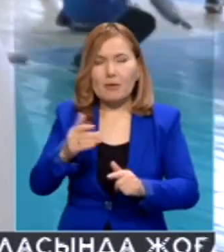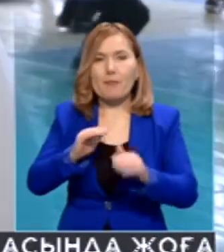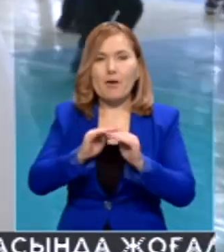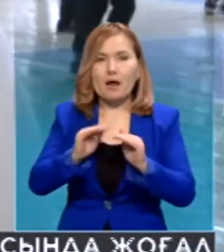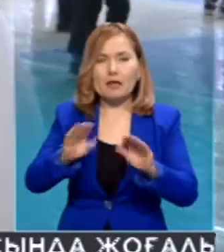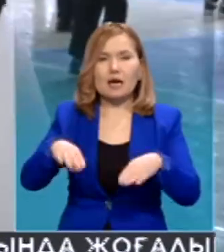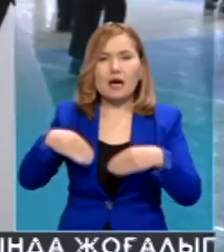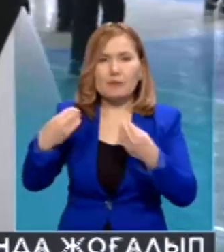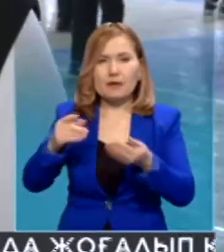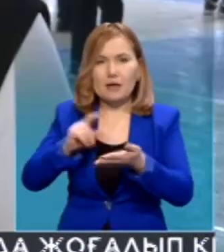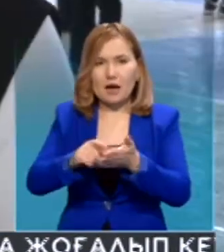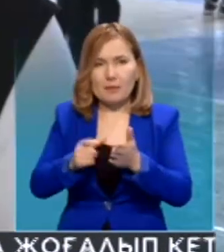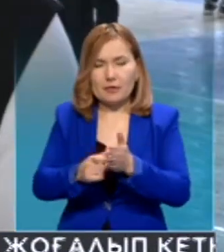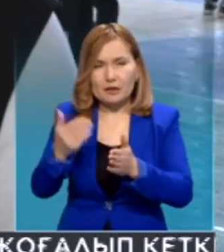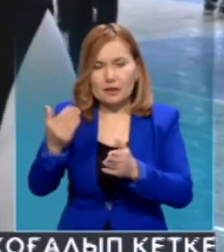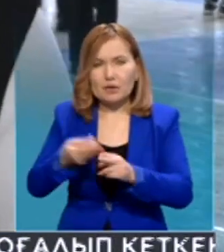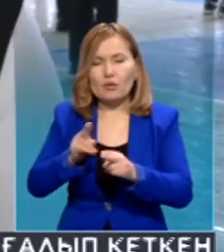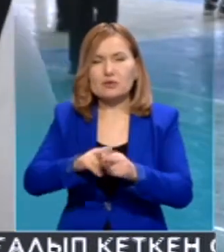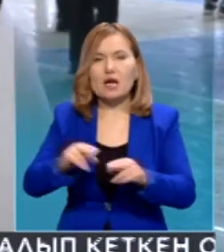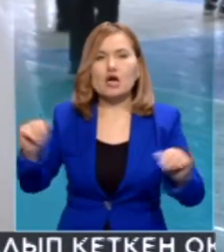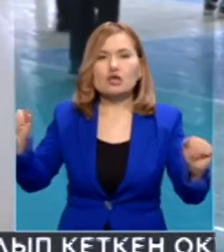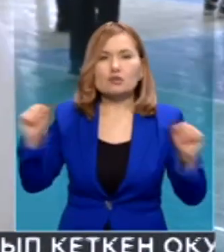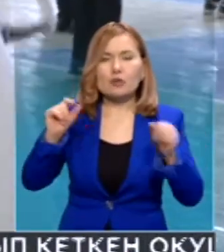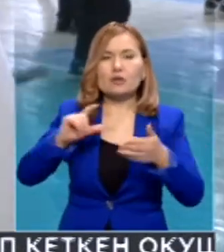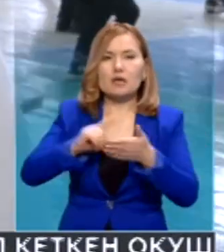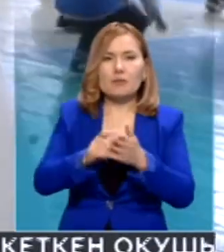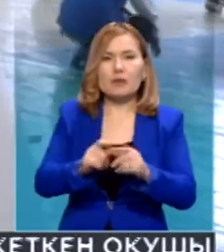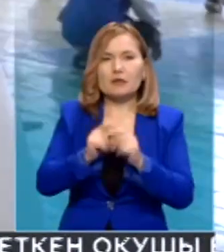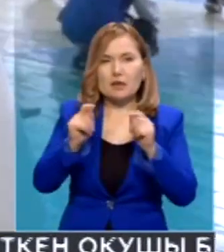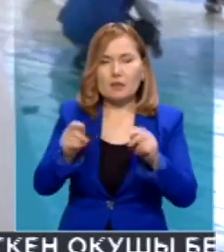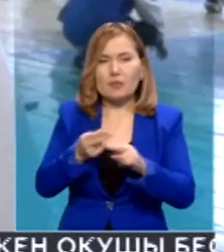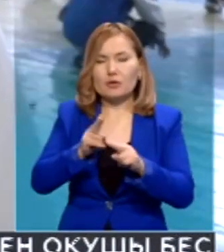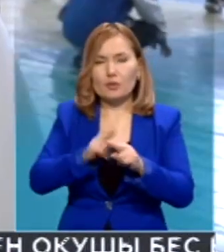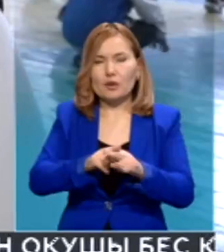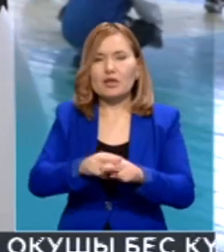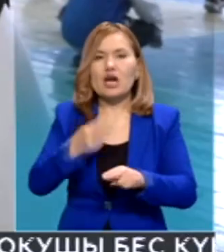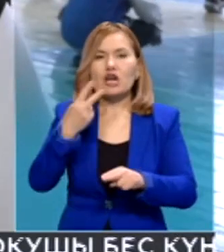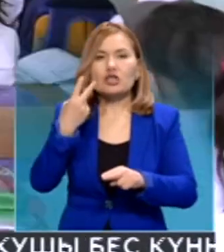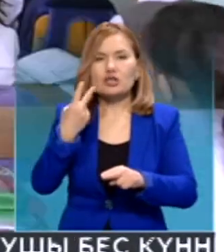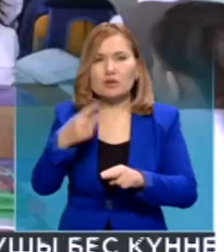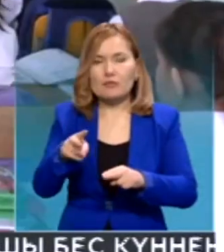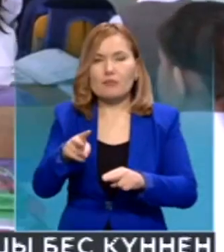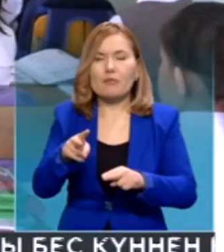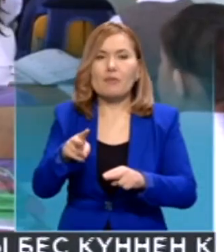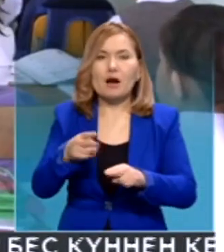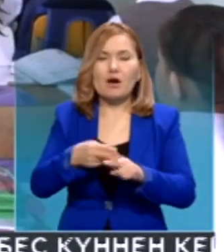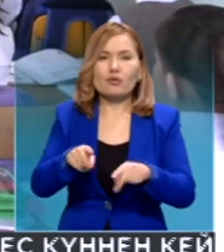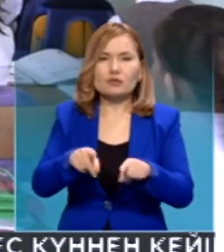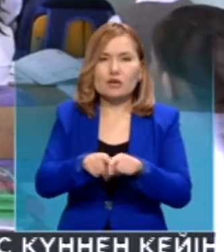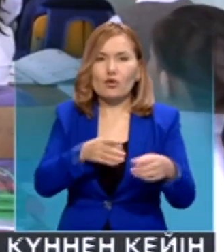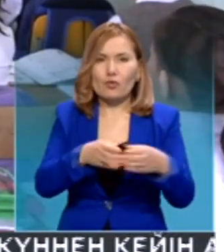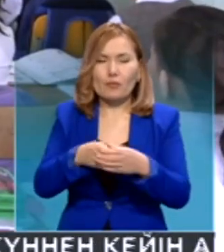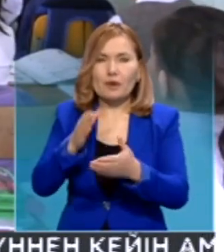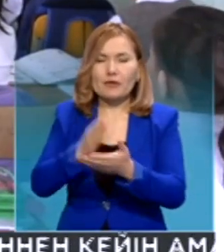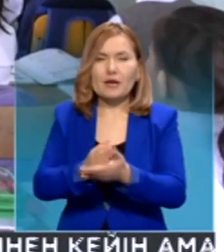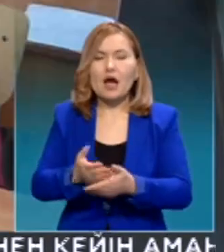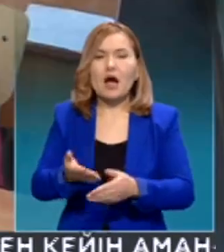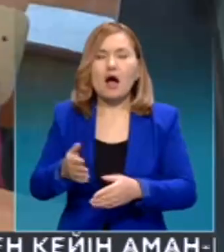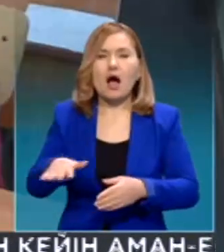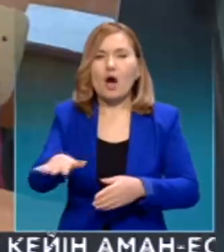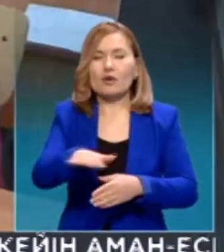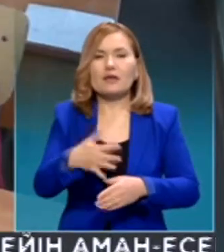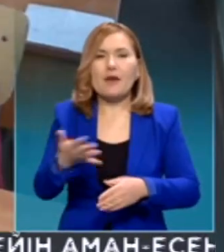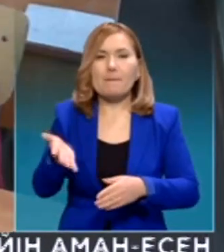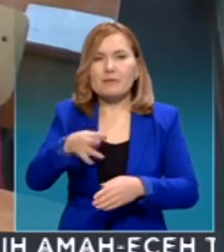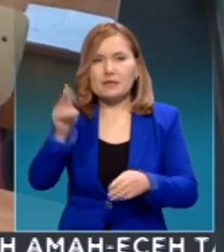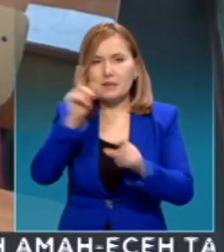Ол кабинеттер бірақ санитарлық енді гигиеналық талаптарға сай емес. 20 балалық кабинеттер. Ауданда дәл осындай 5 мектеп бар. Мәселені